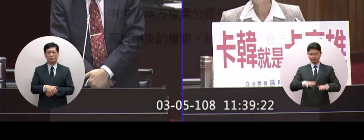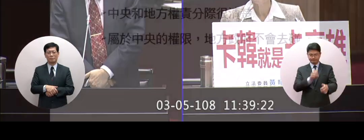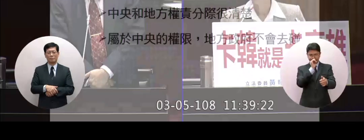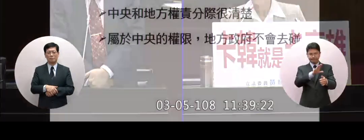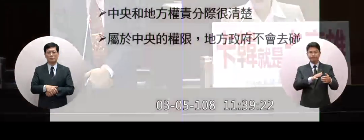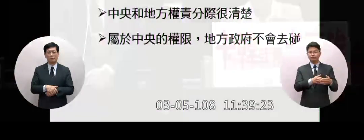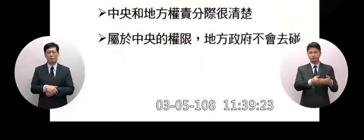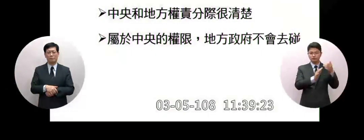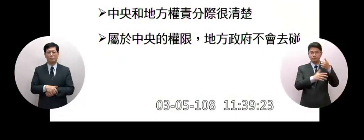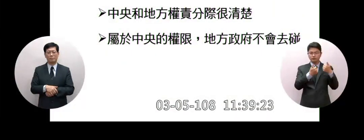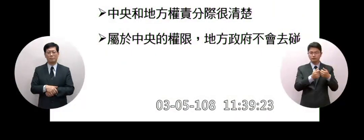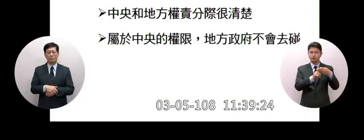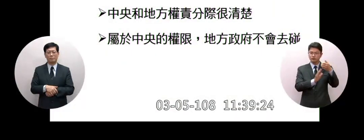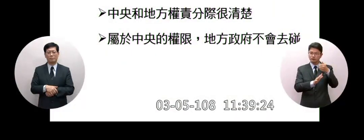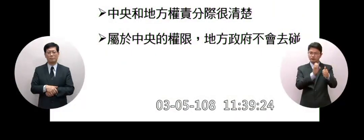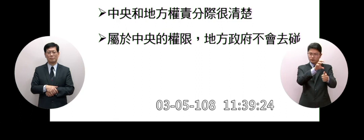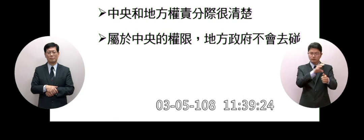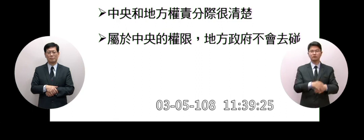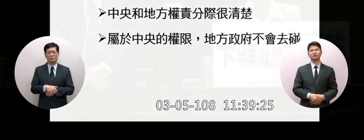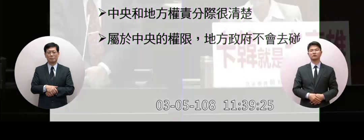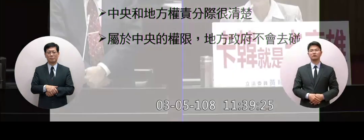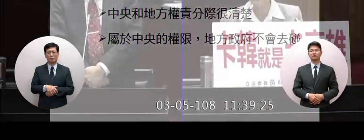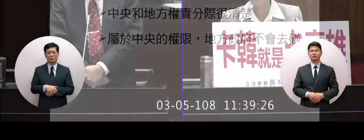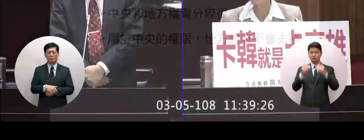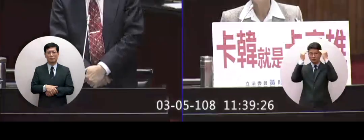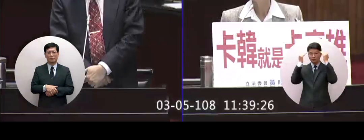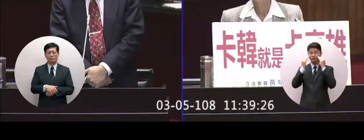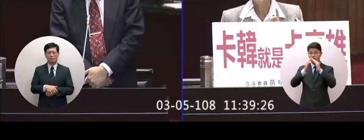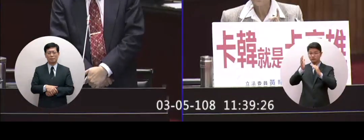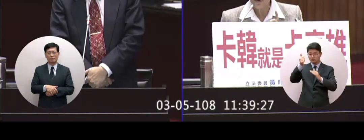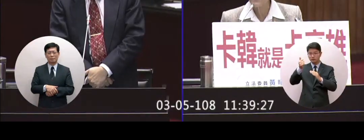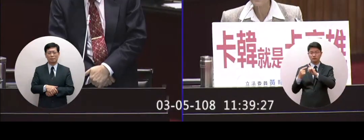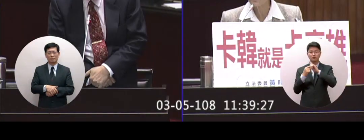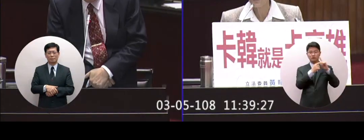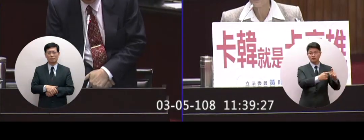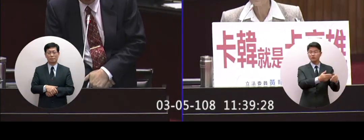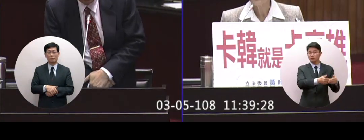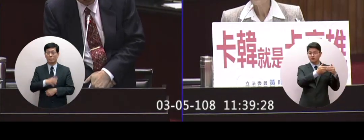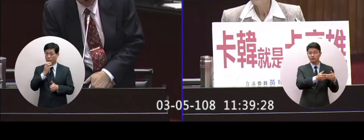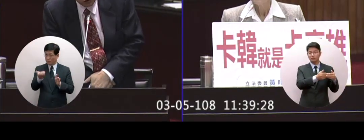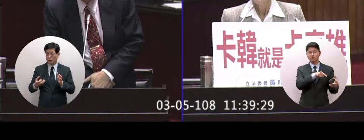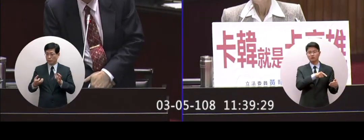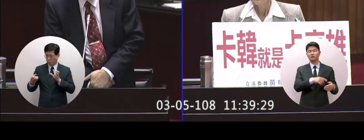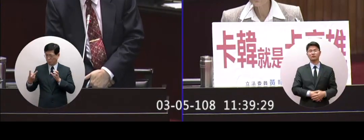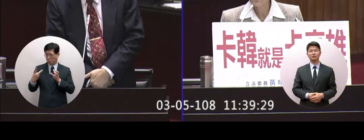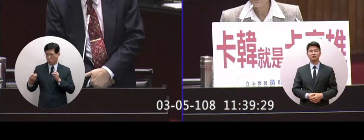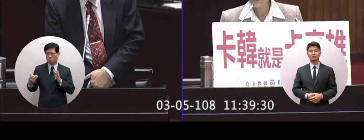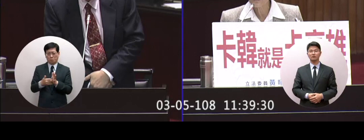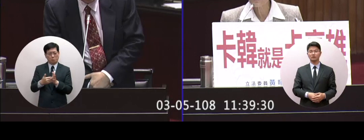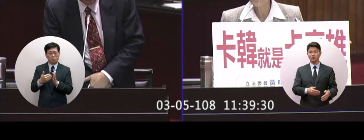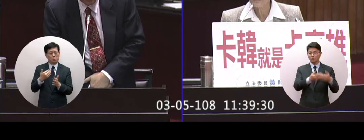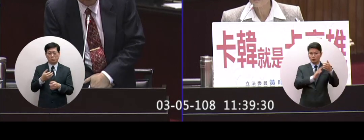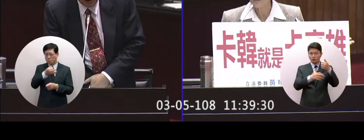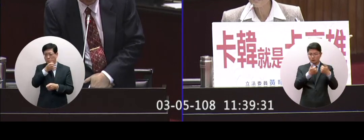讲，其实这一次请韩市长到那边去的时候，我不知道陆委会 都有充分沟通啊， 陆委